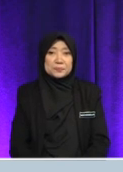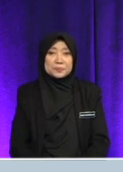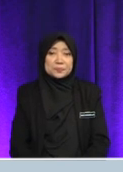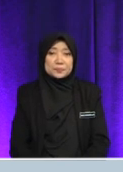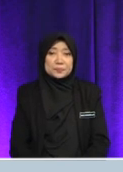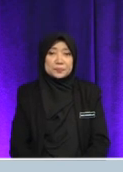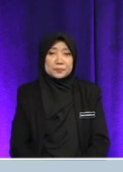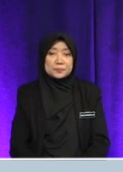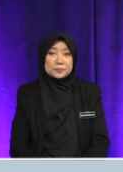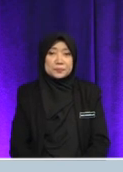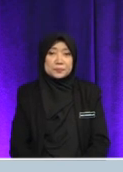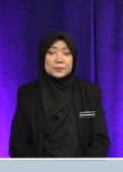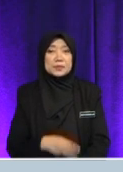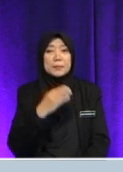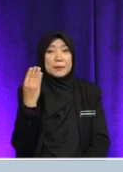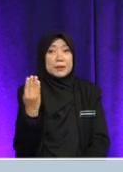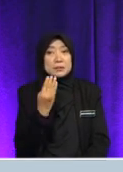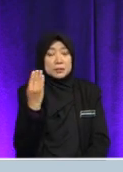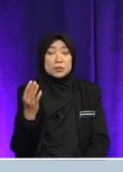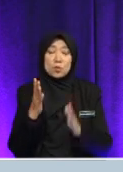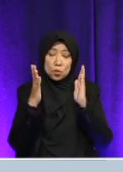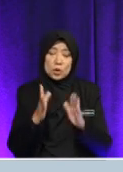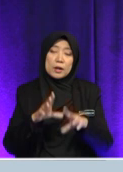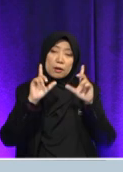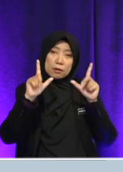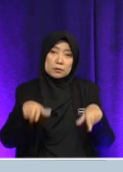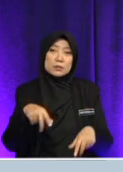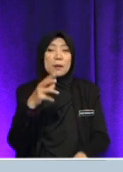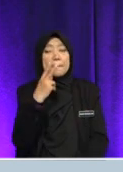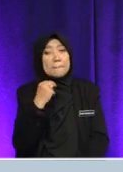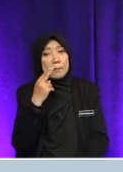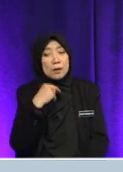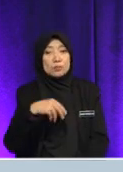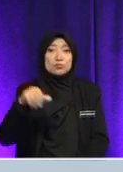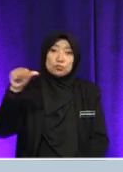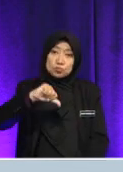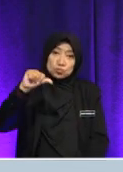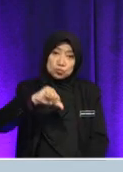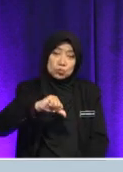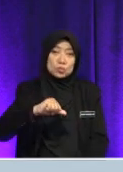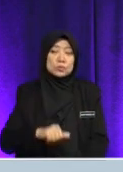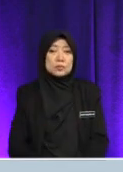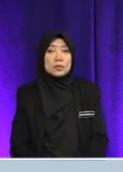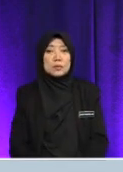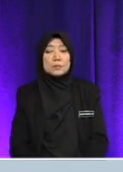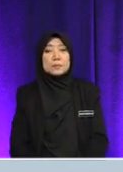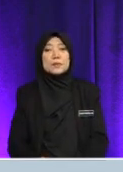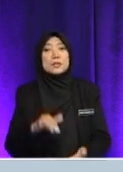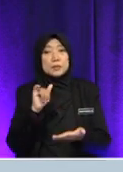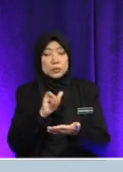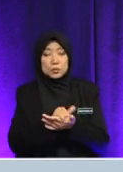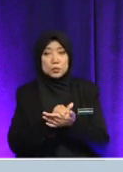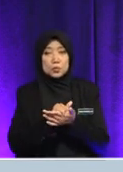Oke so ya ini biasanya warnanya isi madu photos oke itu kita panggil dia adalah kaca soda